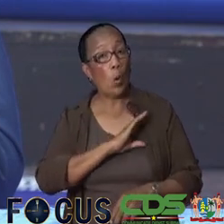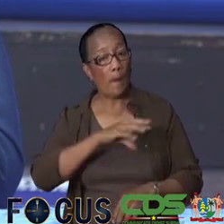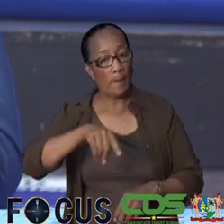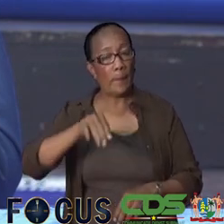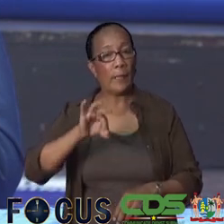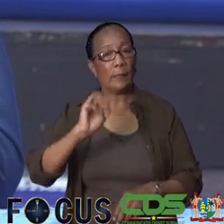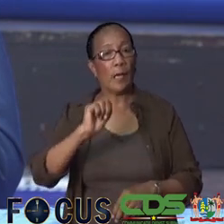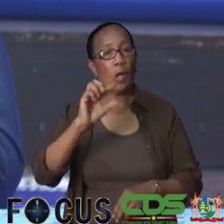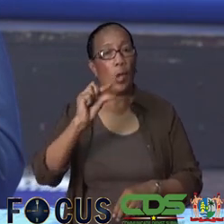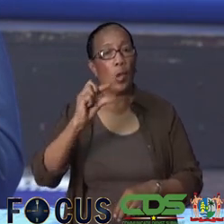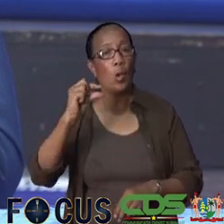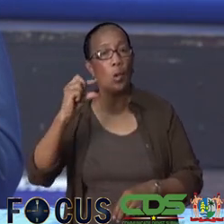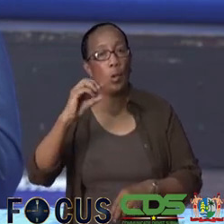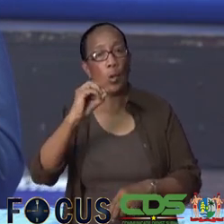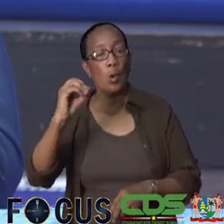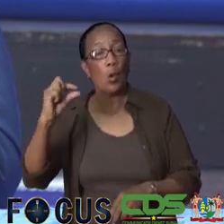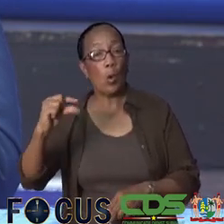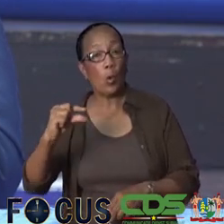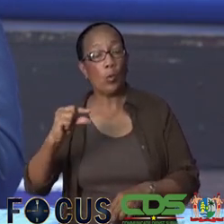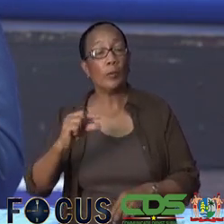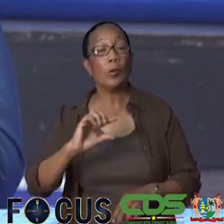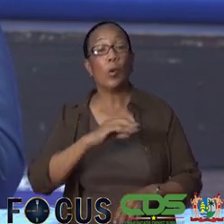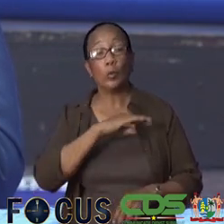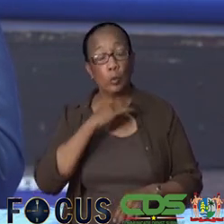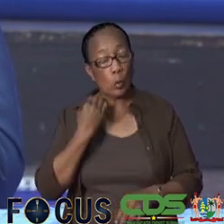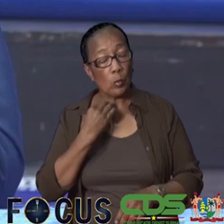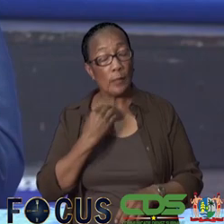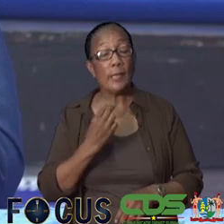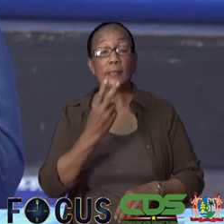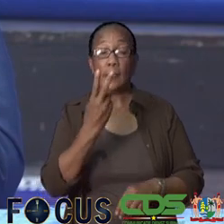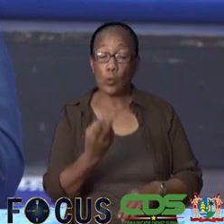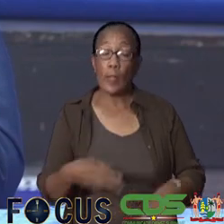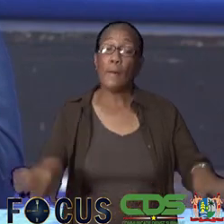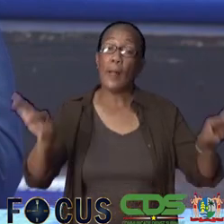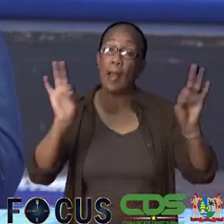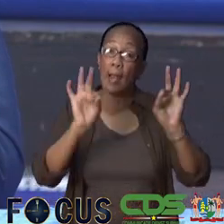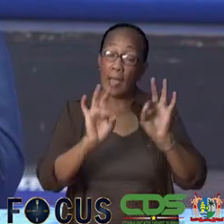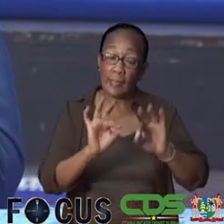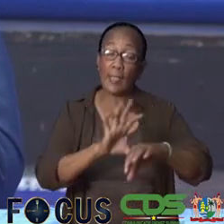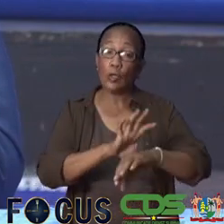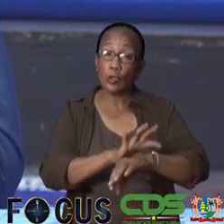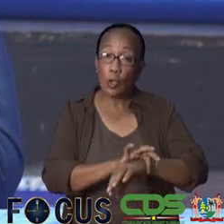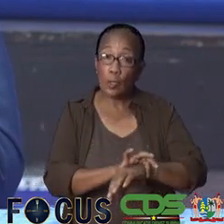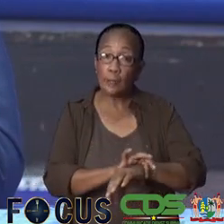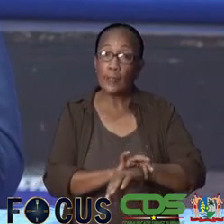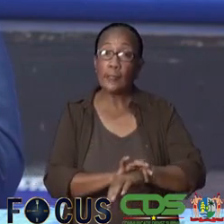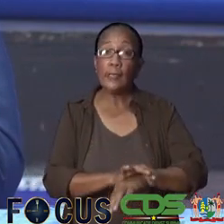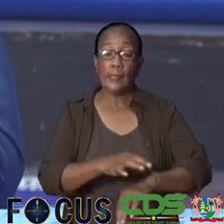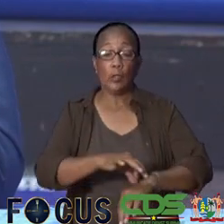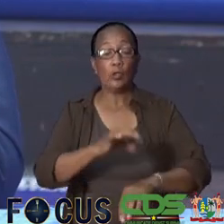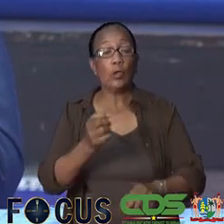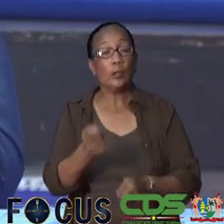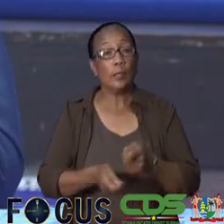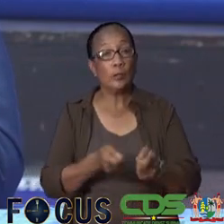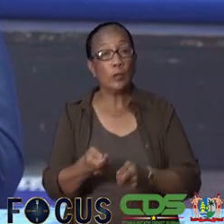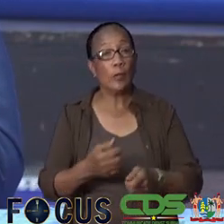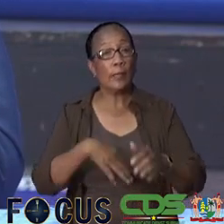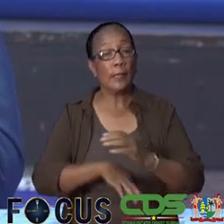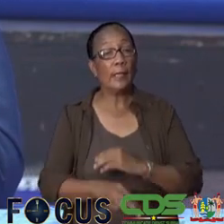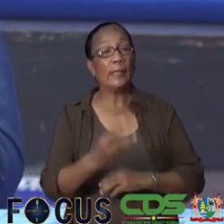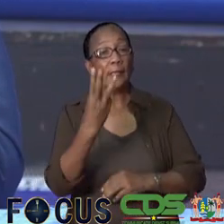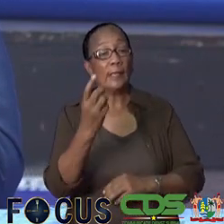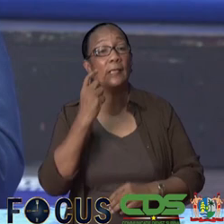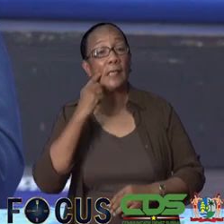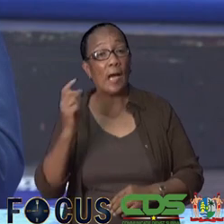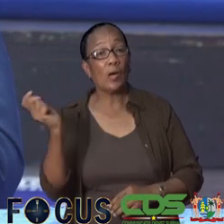patholoog-anatoom, is overleden. Het zijn 2 grote ankers in onze gezondheidszorg die binnen 3 dagen het leven